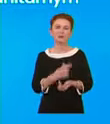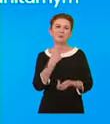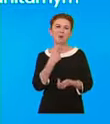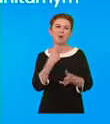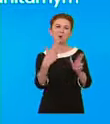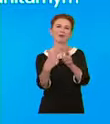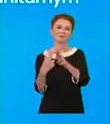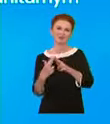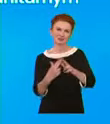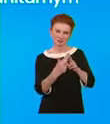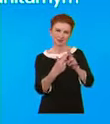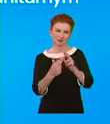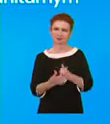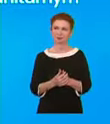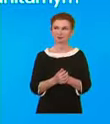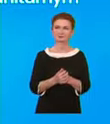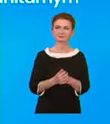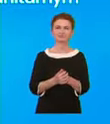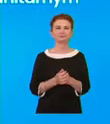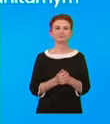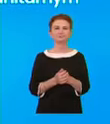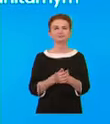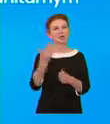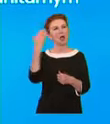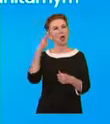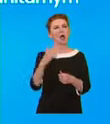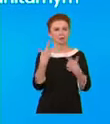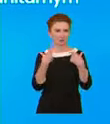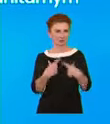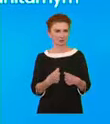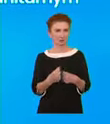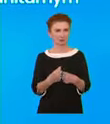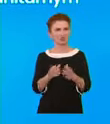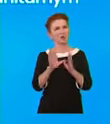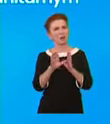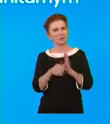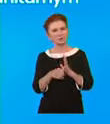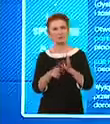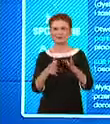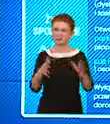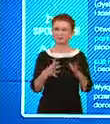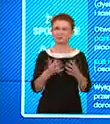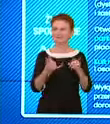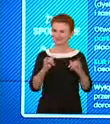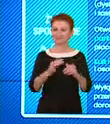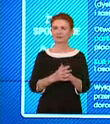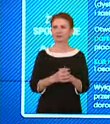mniej okazji do kontaktu w bliskim dystansie w porównaniu do miast czy do dużych miast.